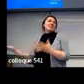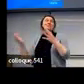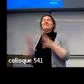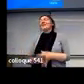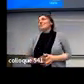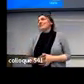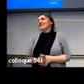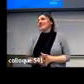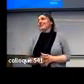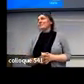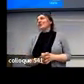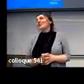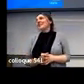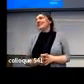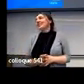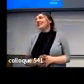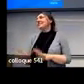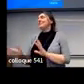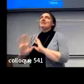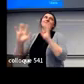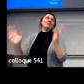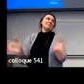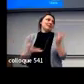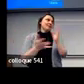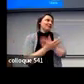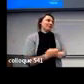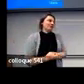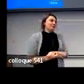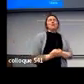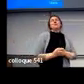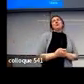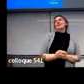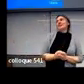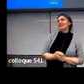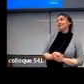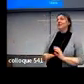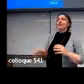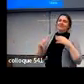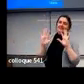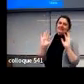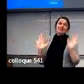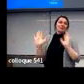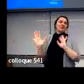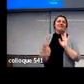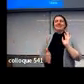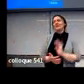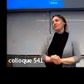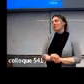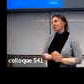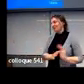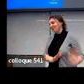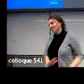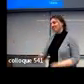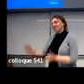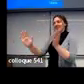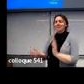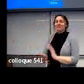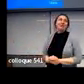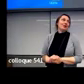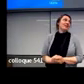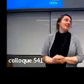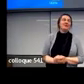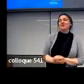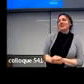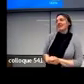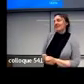Donc, j'étais supposée faire la présentation avec ma collègue Edith, mais elle a vraiment un gros contretemps qui fait qu'elle s'absente du travail et tout. Donc,